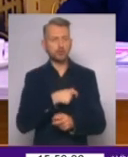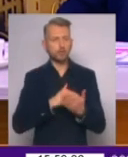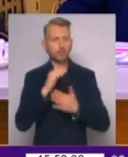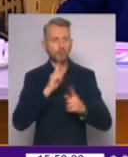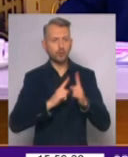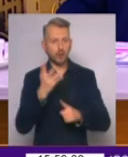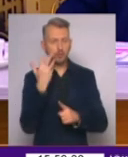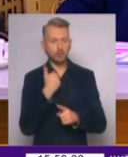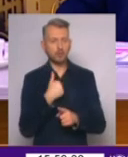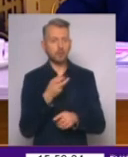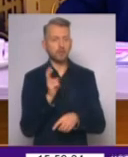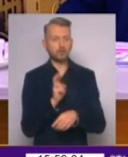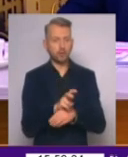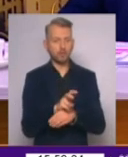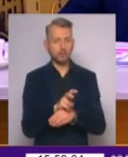Ради, колись я